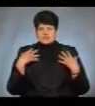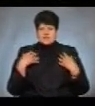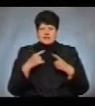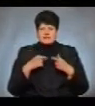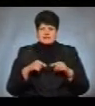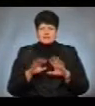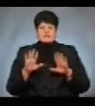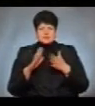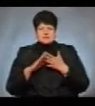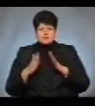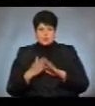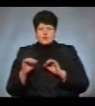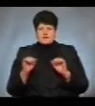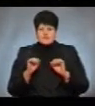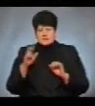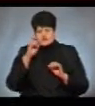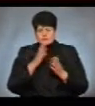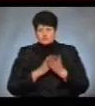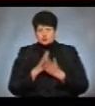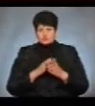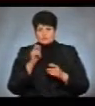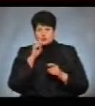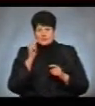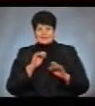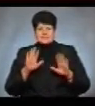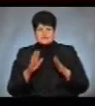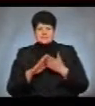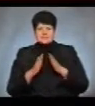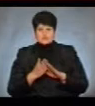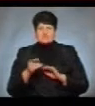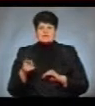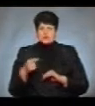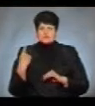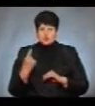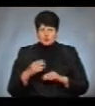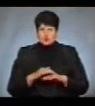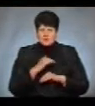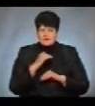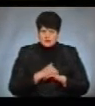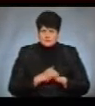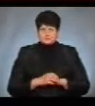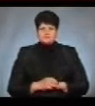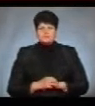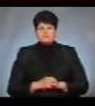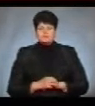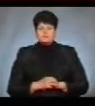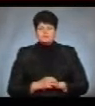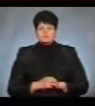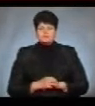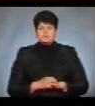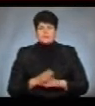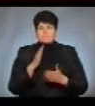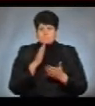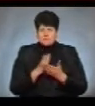надзвичайним ситуаціям управління Державної служби України з надзвичайних ситуацій у Тернопільській області. Вітаю вас. Добрий вечір. Отож, власне,